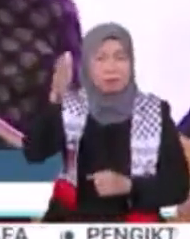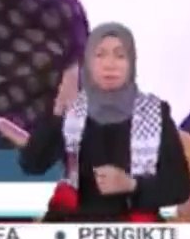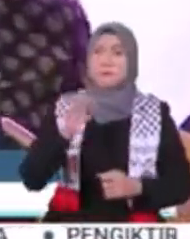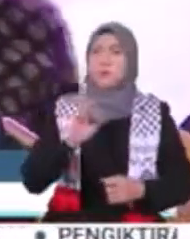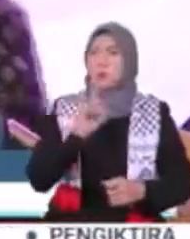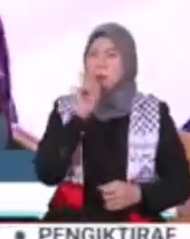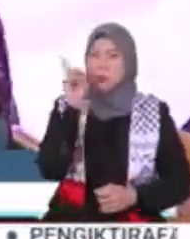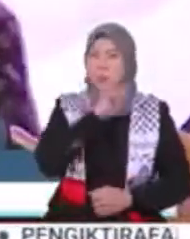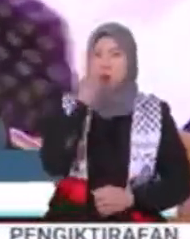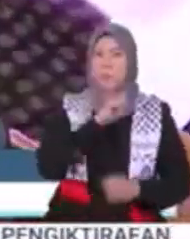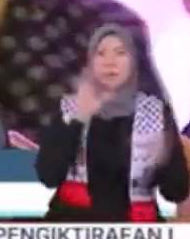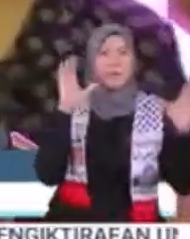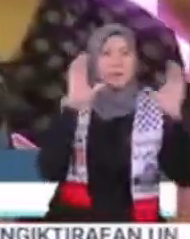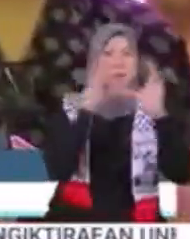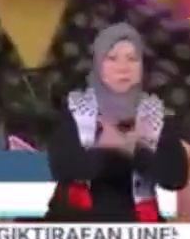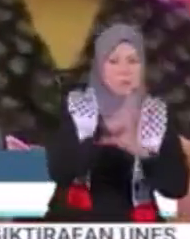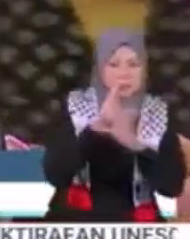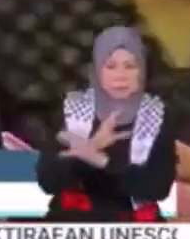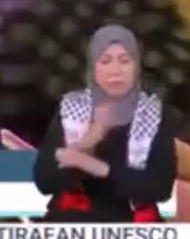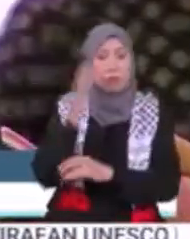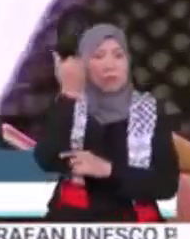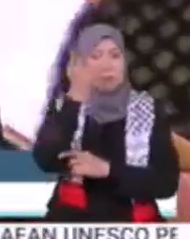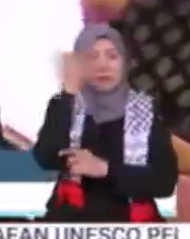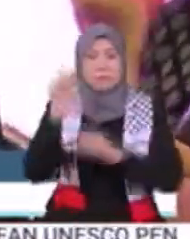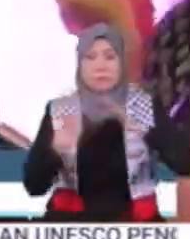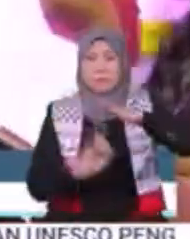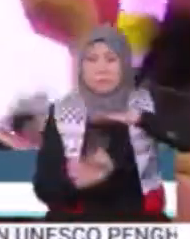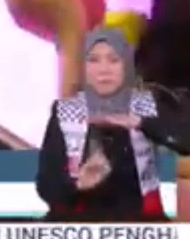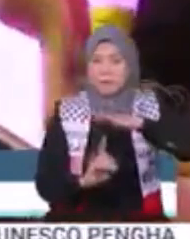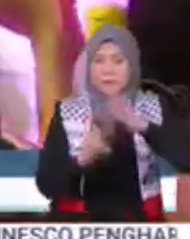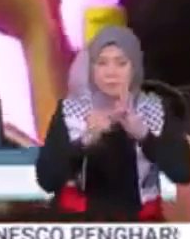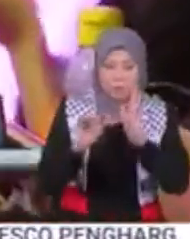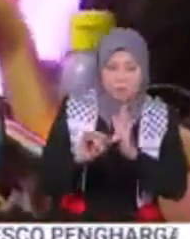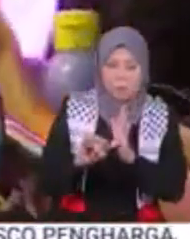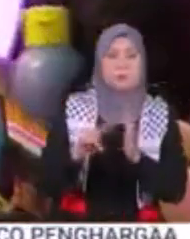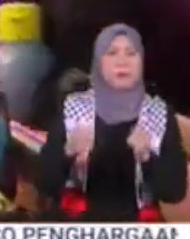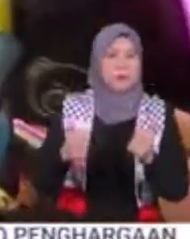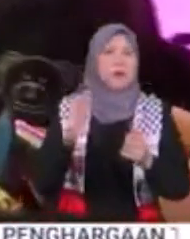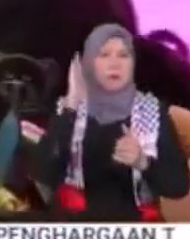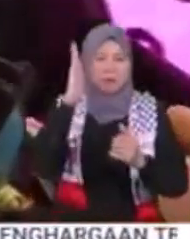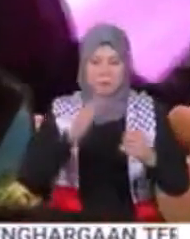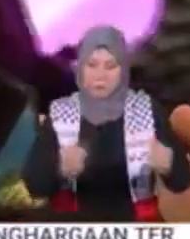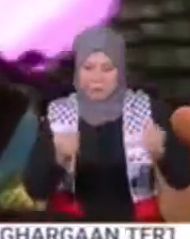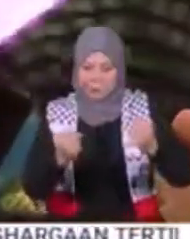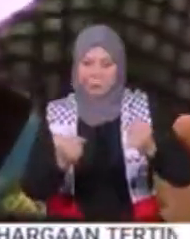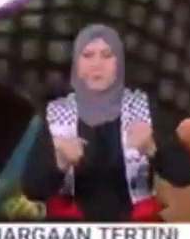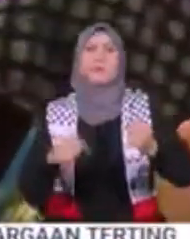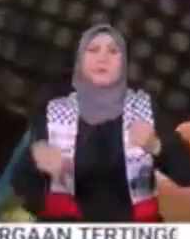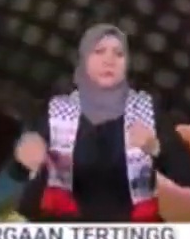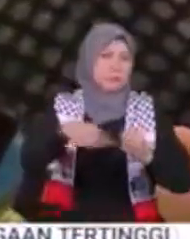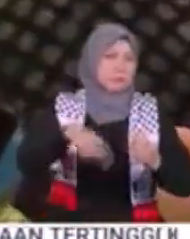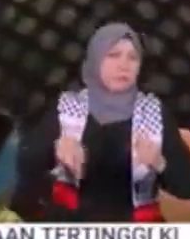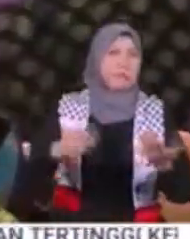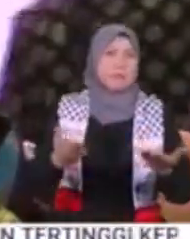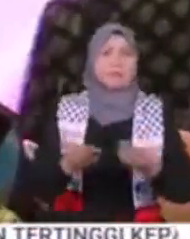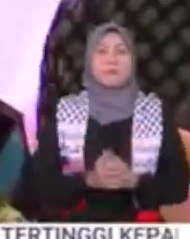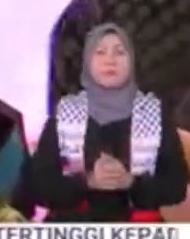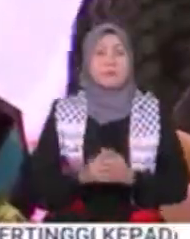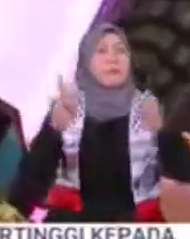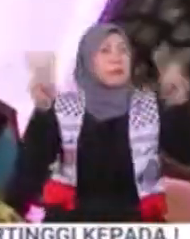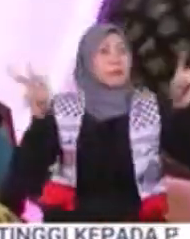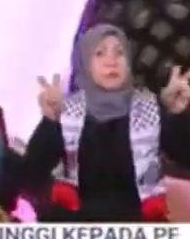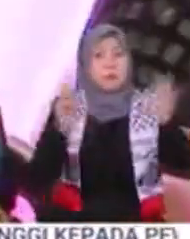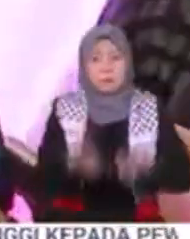Bagi saya lebih mencabar kerana banyak dasar-dasar polisi-polisi yang lebih baik akan kita perkukuhkan. Kita